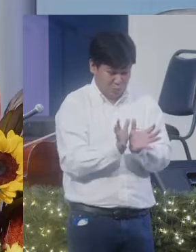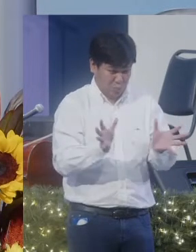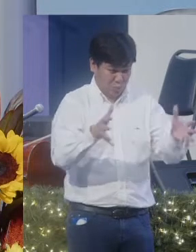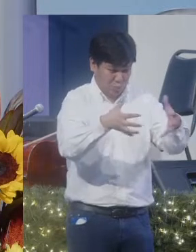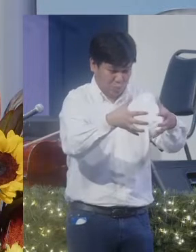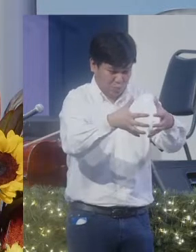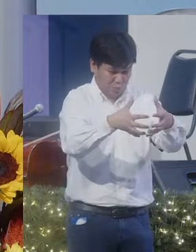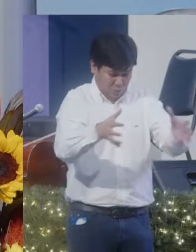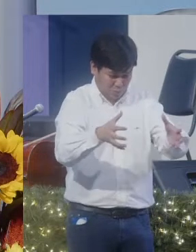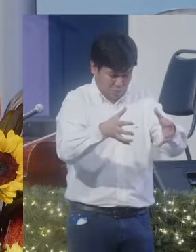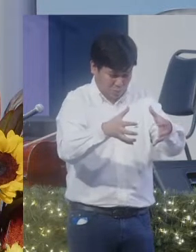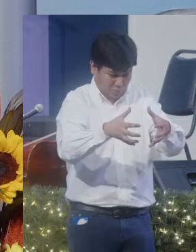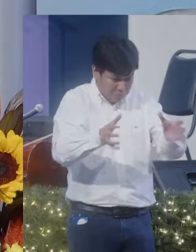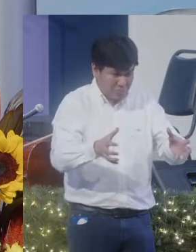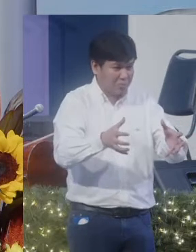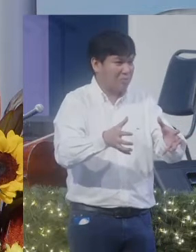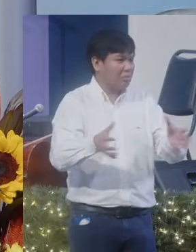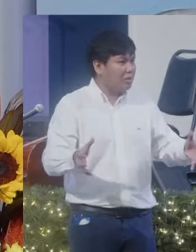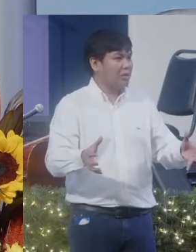ganon. No?